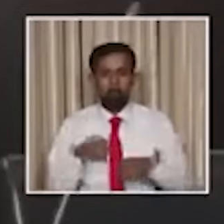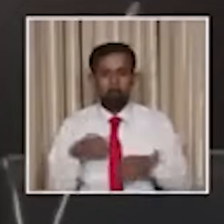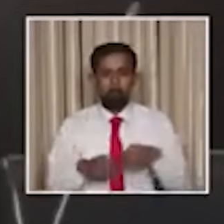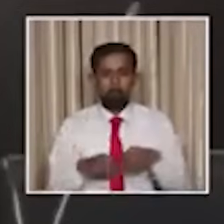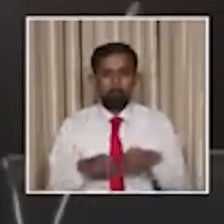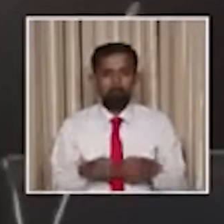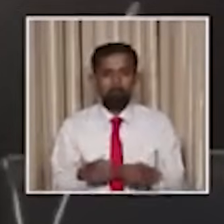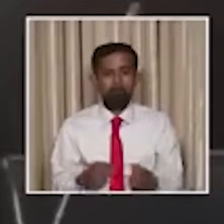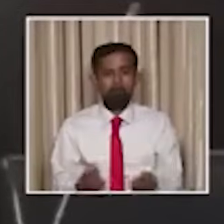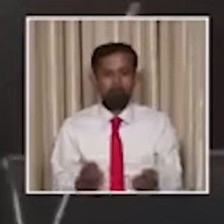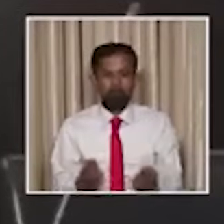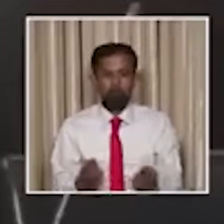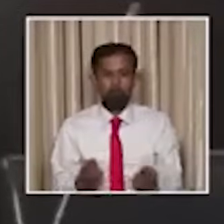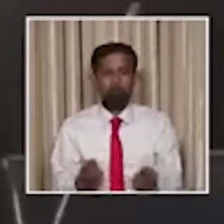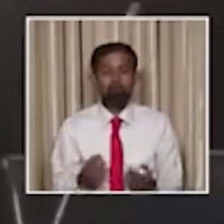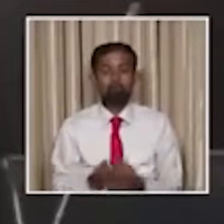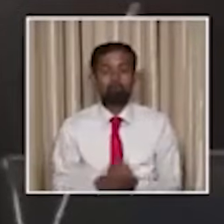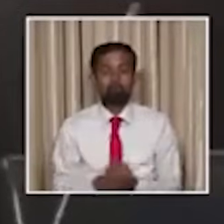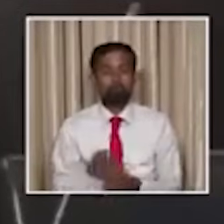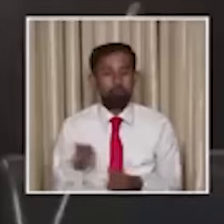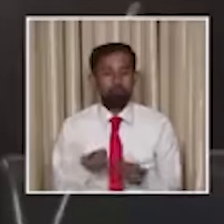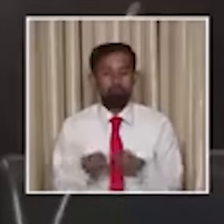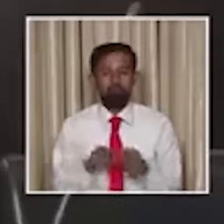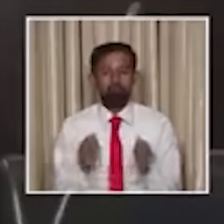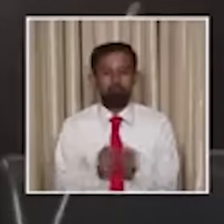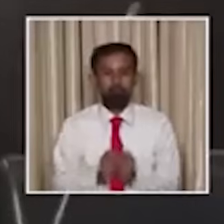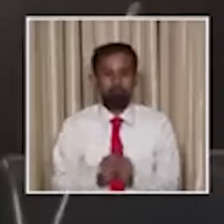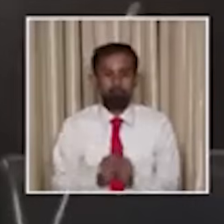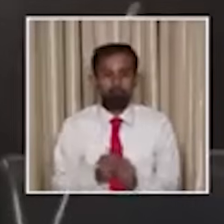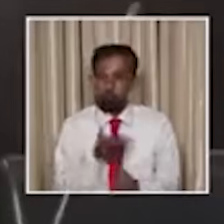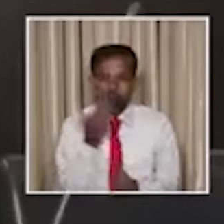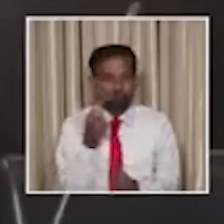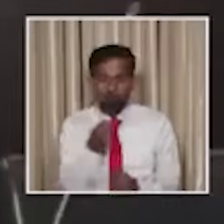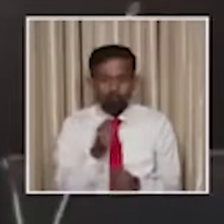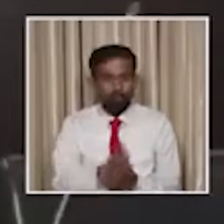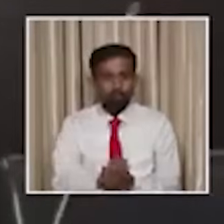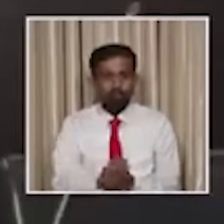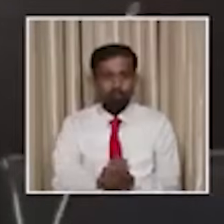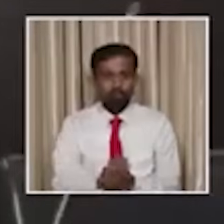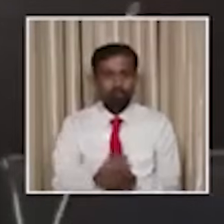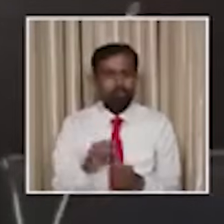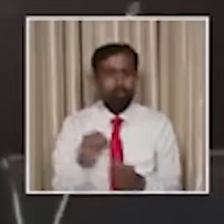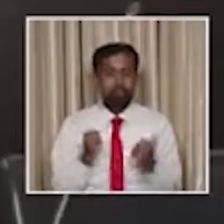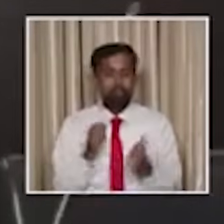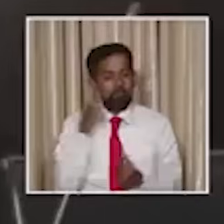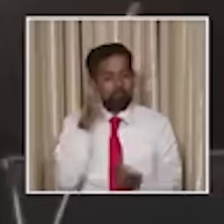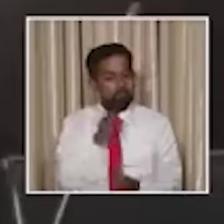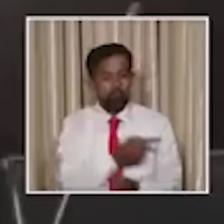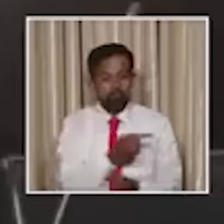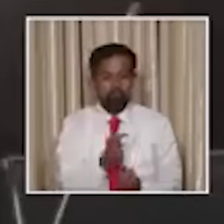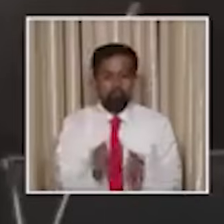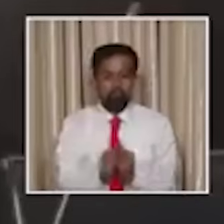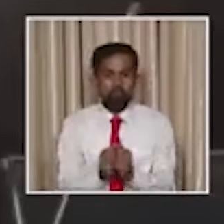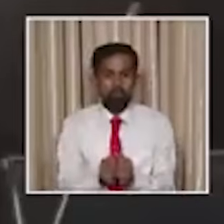நீங்கள் இவ்வாறான செயல்பாட்டை செய்திருக்க மாட்டீர்கள். எனவே இந்த ஜனாதிபதி அவர்களிடத்திலே வேண்டுகோள் விடுக்கின்றோம், இந்த விஷயம் சம்பந்தமாக